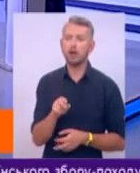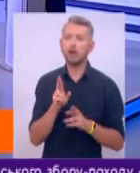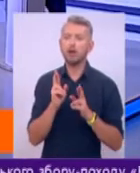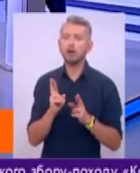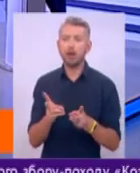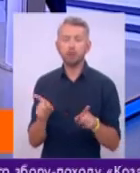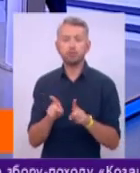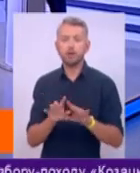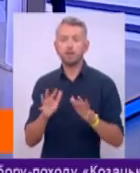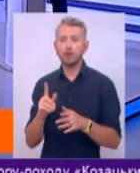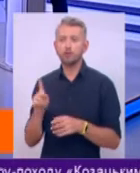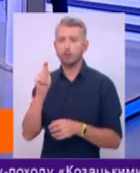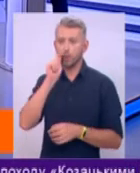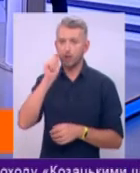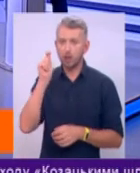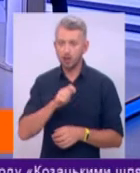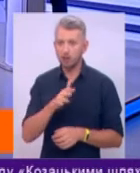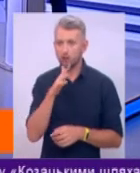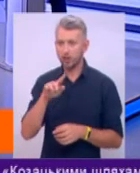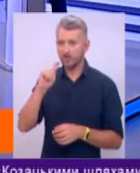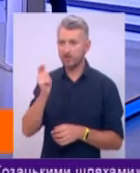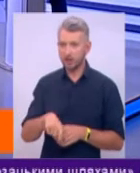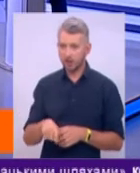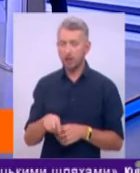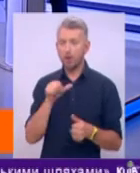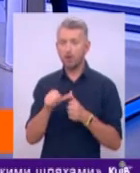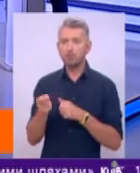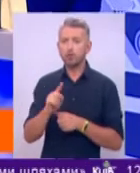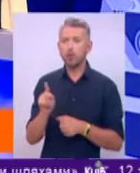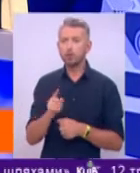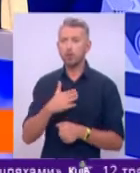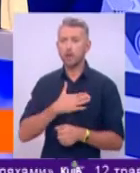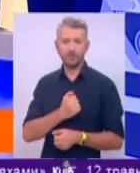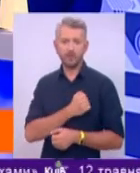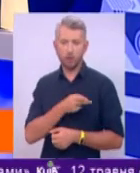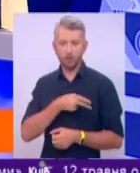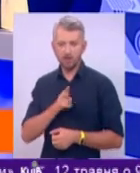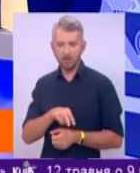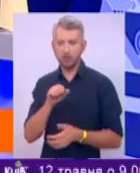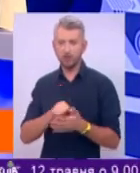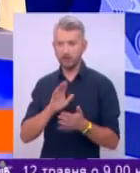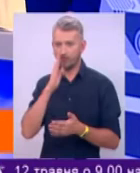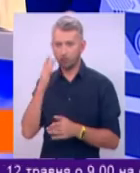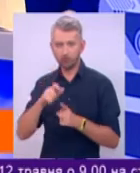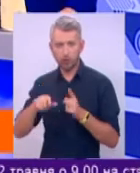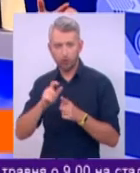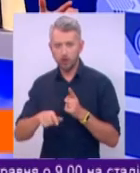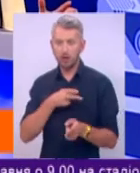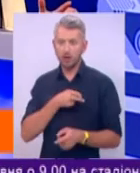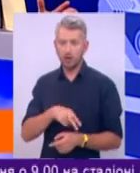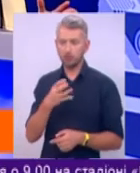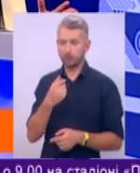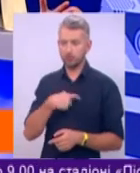же, власне, так сталося, що в Україні під час війни, окрім того, що наші військові гинуть від ворожих куль, гинуть ще